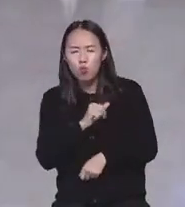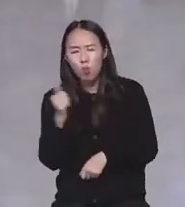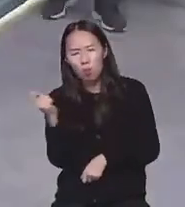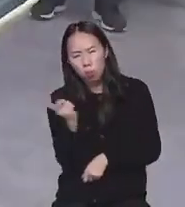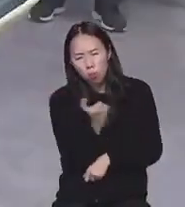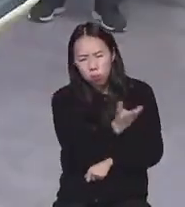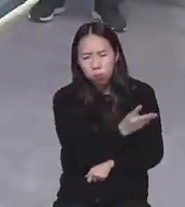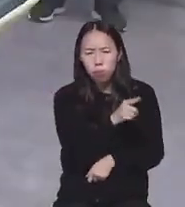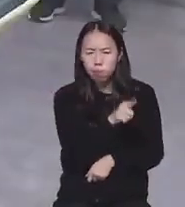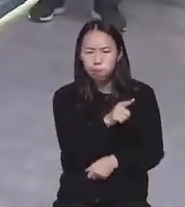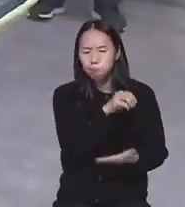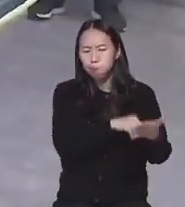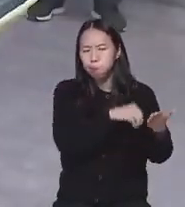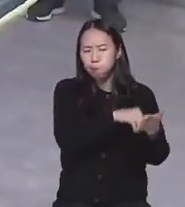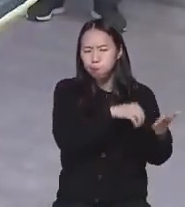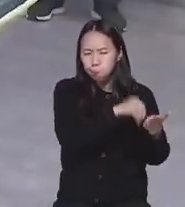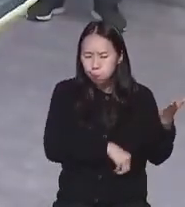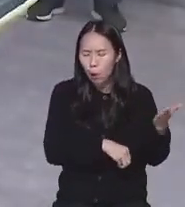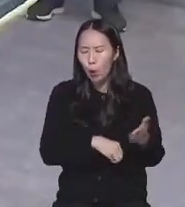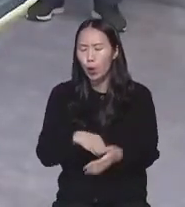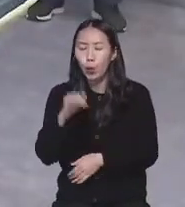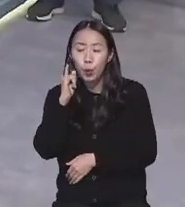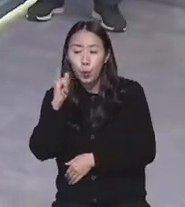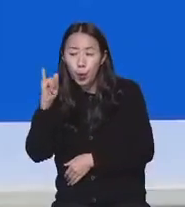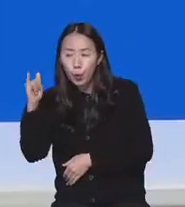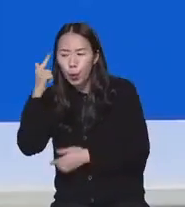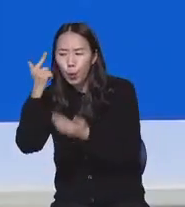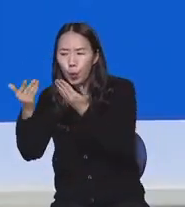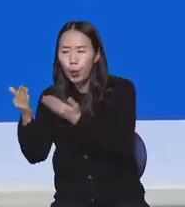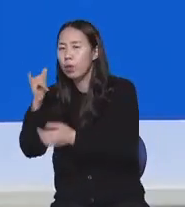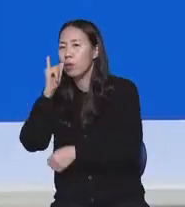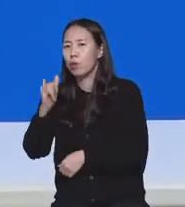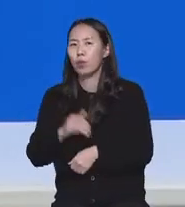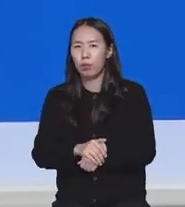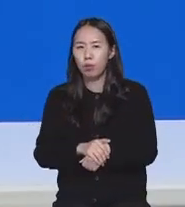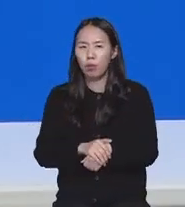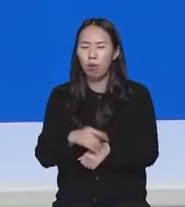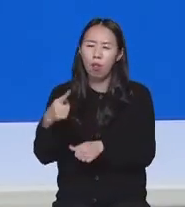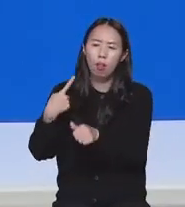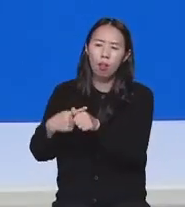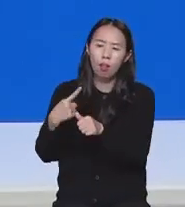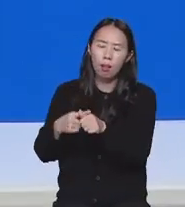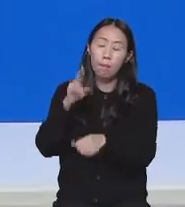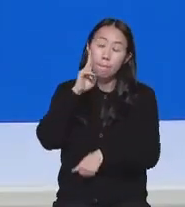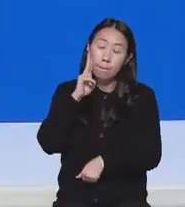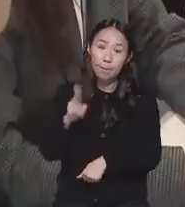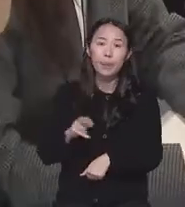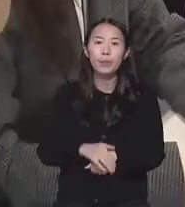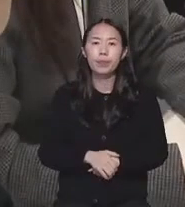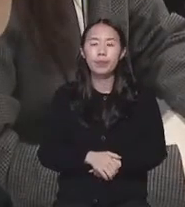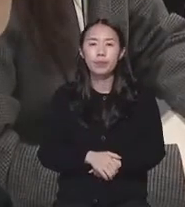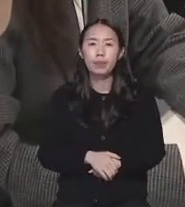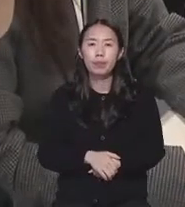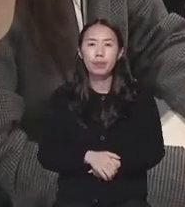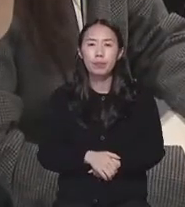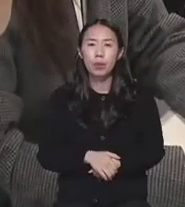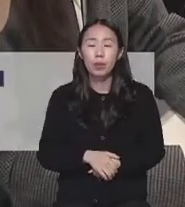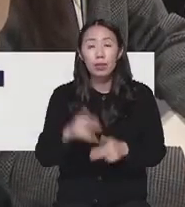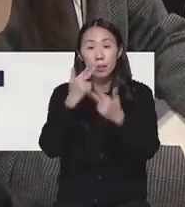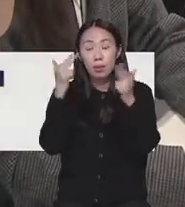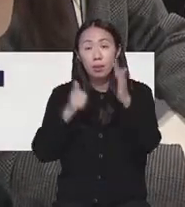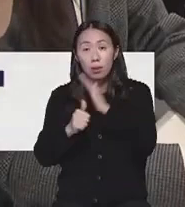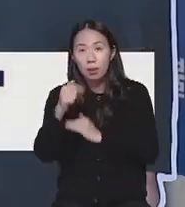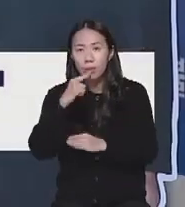제외한 여론조사까지 진행된 사실이 알려지며 이 대표와 공관위를 향한 비판 수위는 높아지고 있습니다. 이